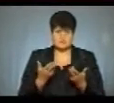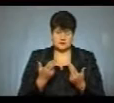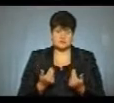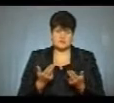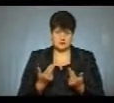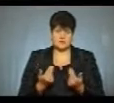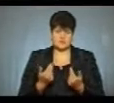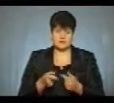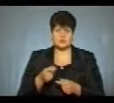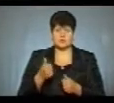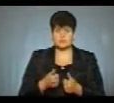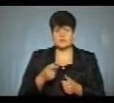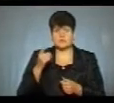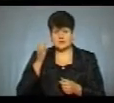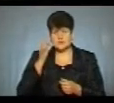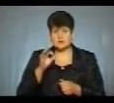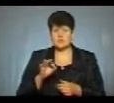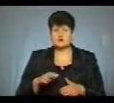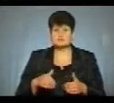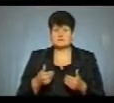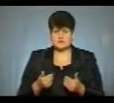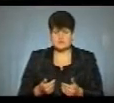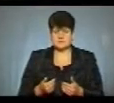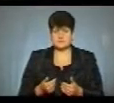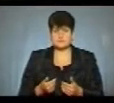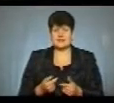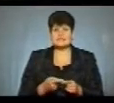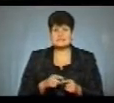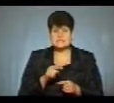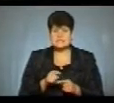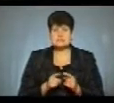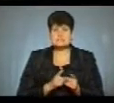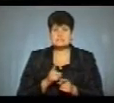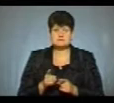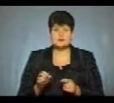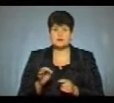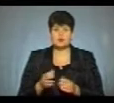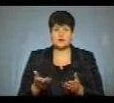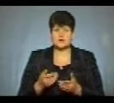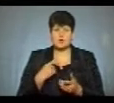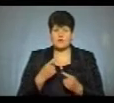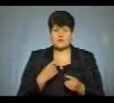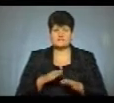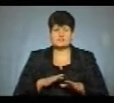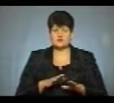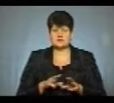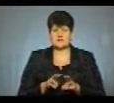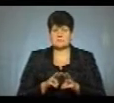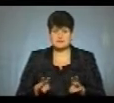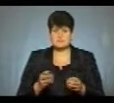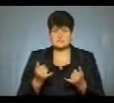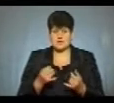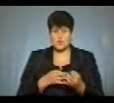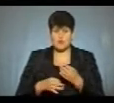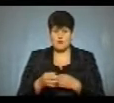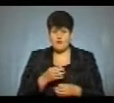опалювального. Що ви нагадали про звернення, то я хочу сказати, що, власне, ці зміни, про які говорив заступник міністра, які ми зараз обговорюємо,